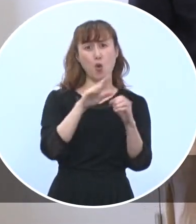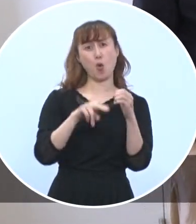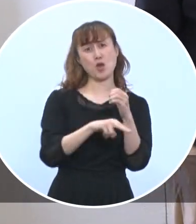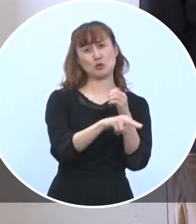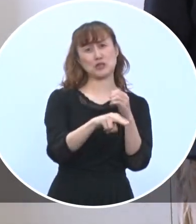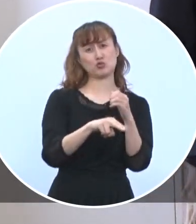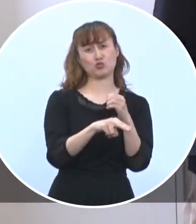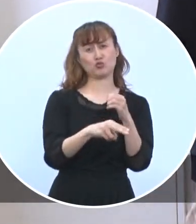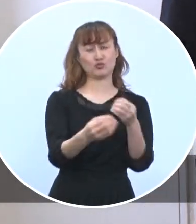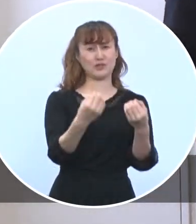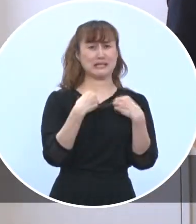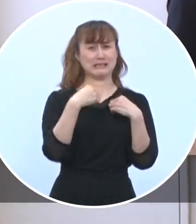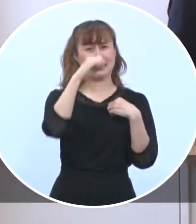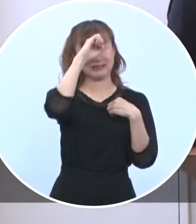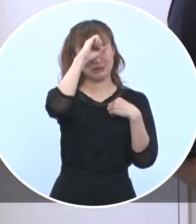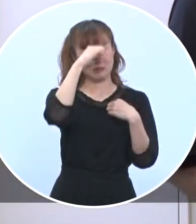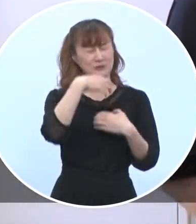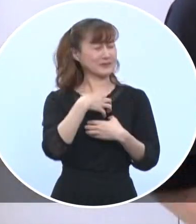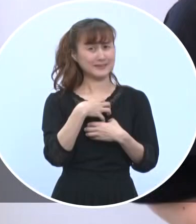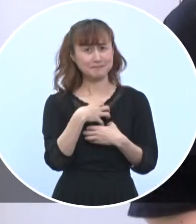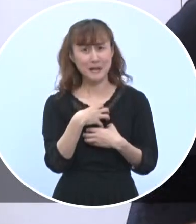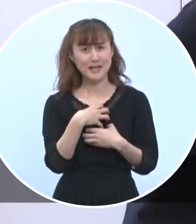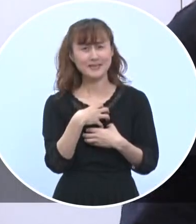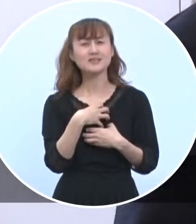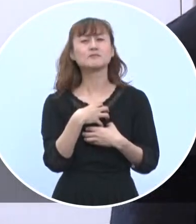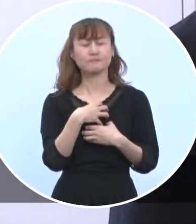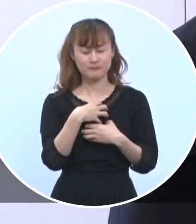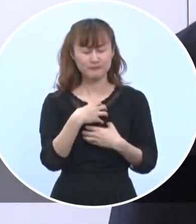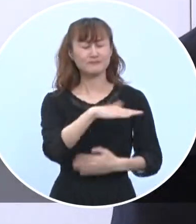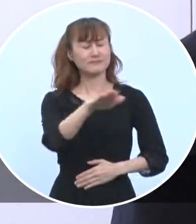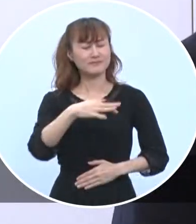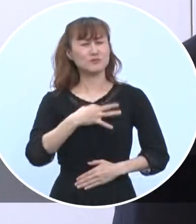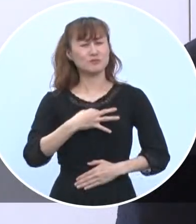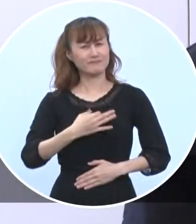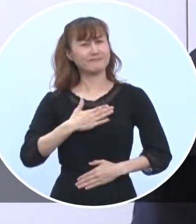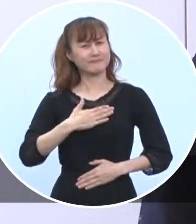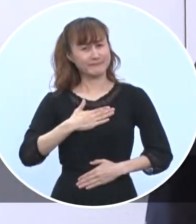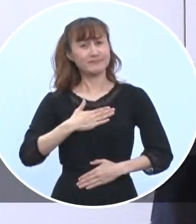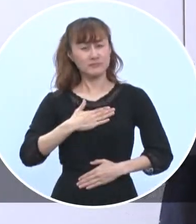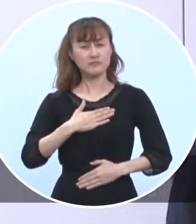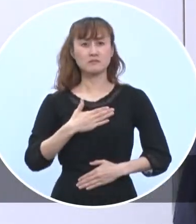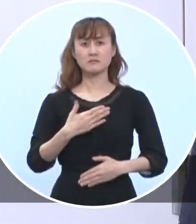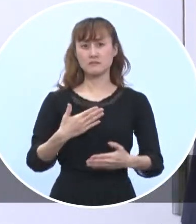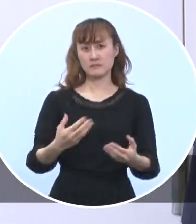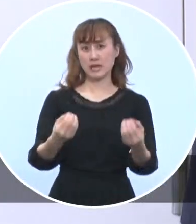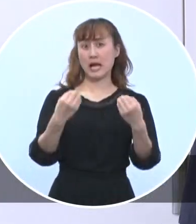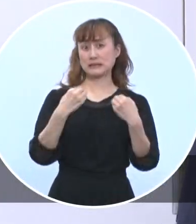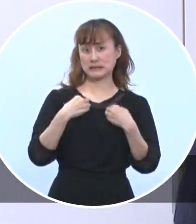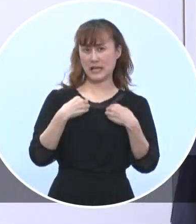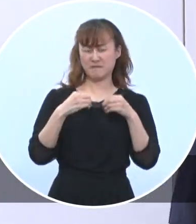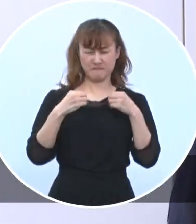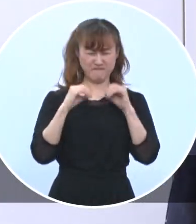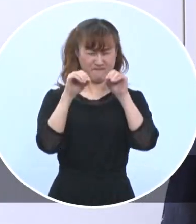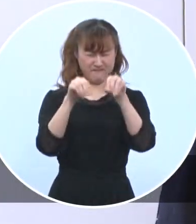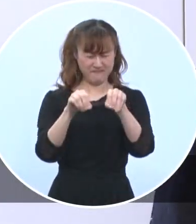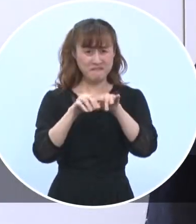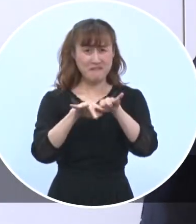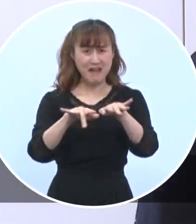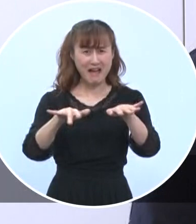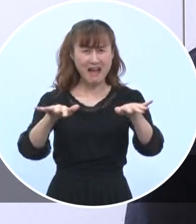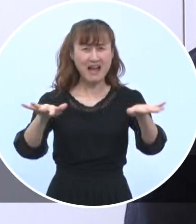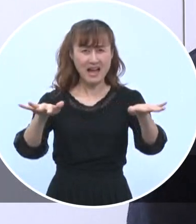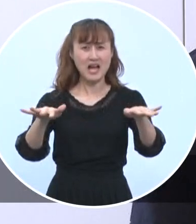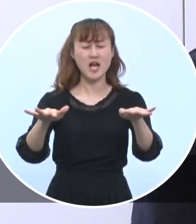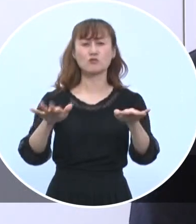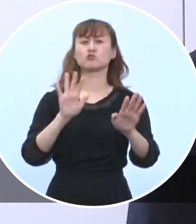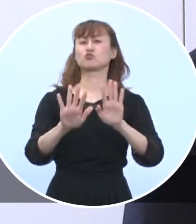。 不安に感じる人も多いと思いますが、感染拡大を防ぐためにも一人一人が正しく理解して予防していく必要